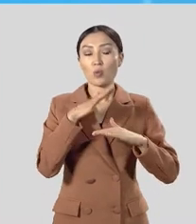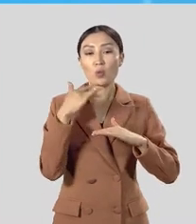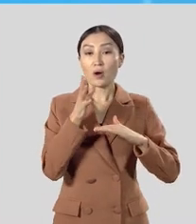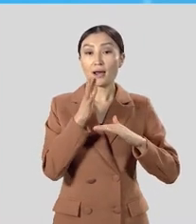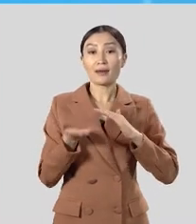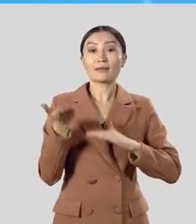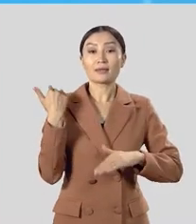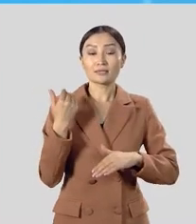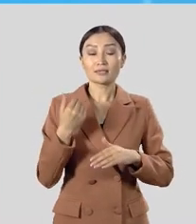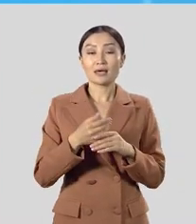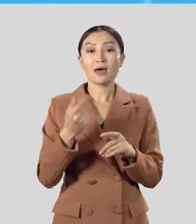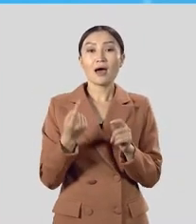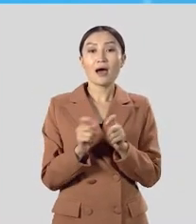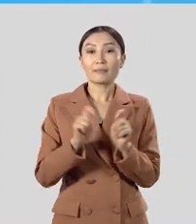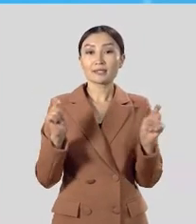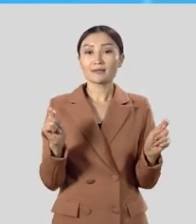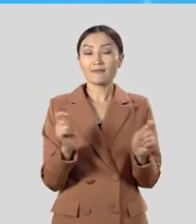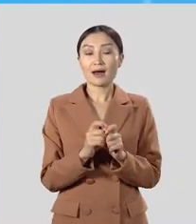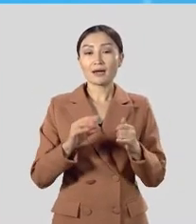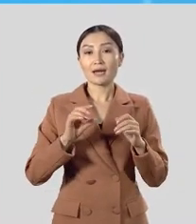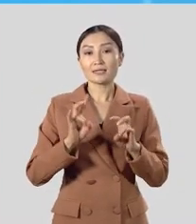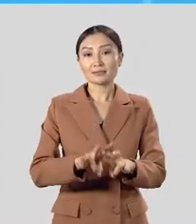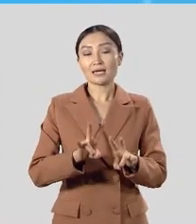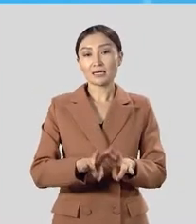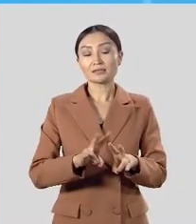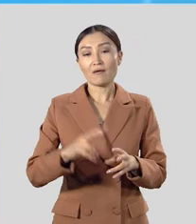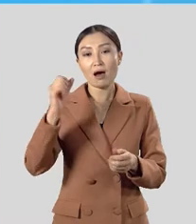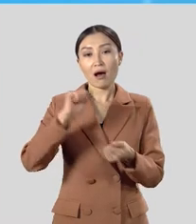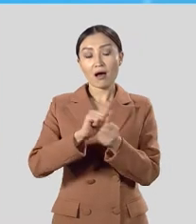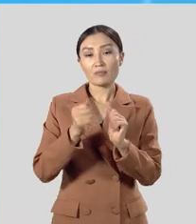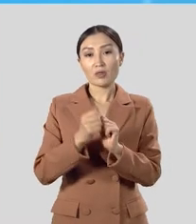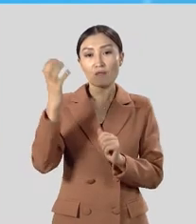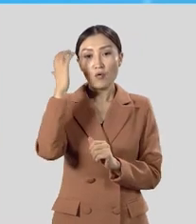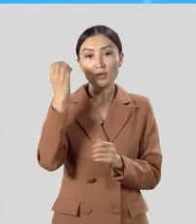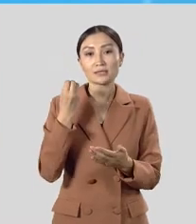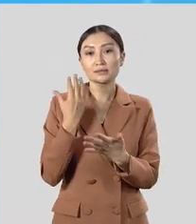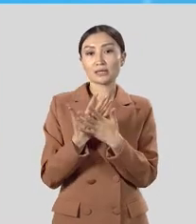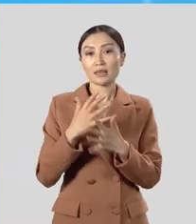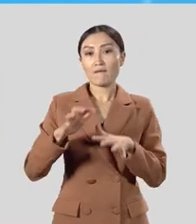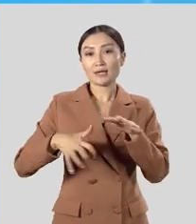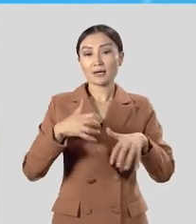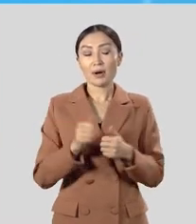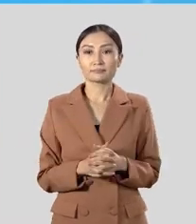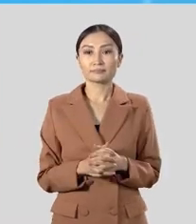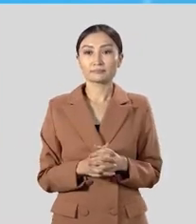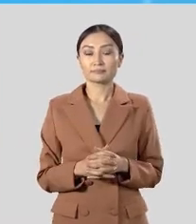предки этих растений образовали залежи каменного угля, ценного полезного ископаемого.